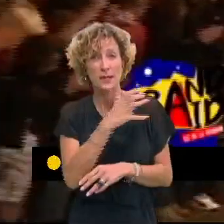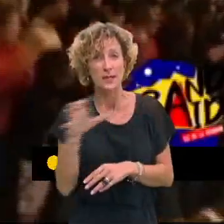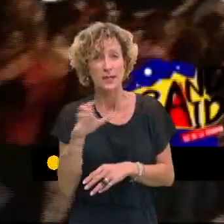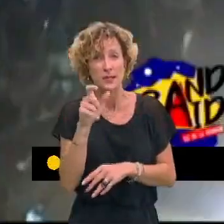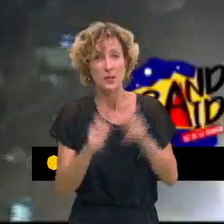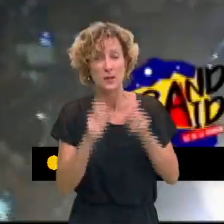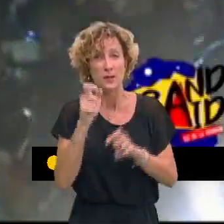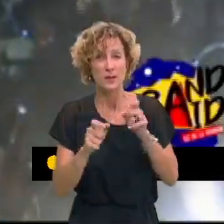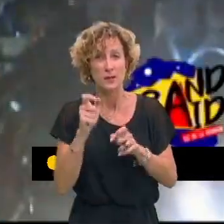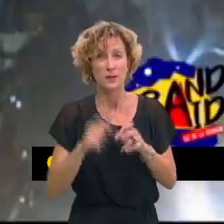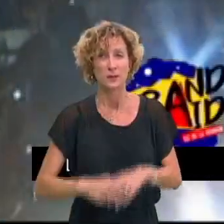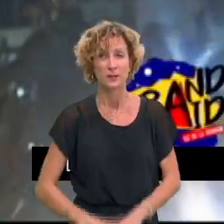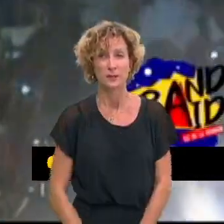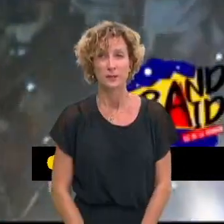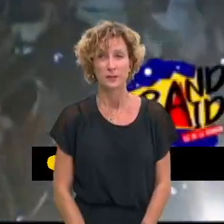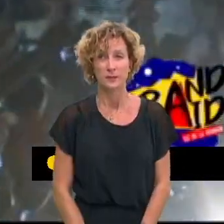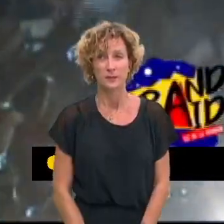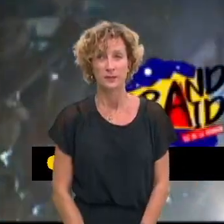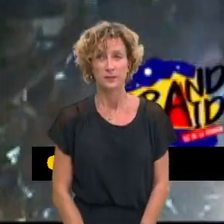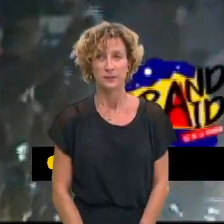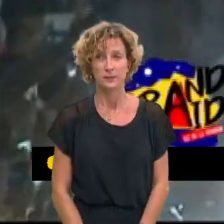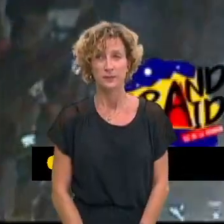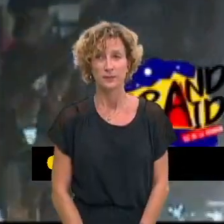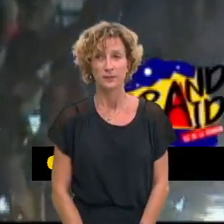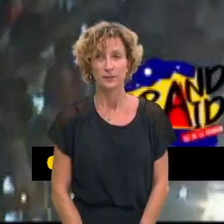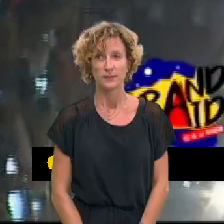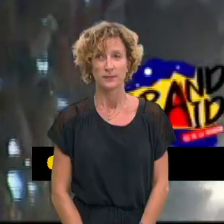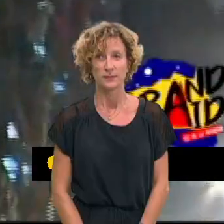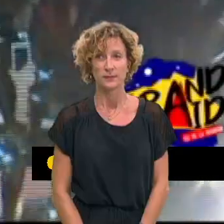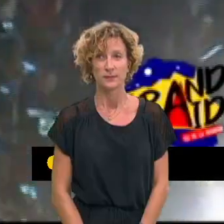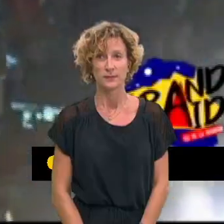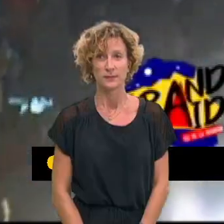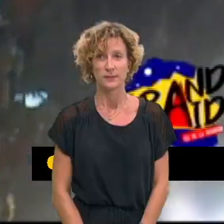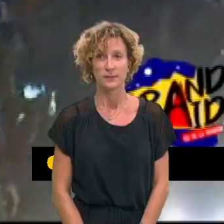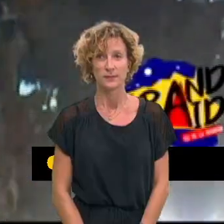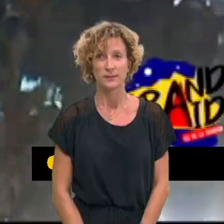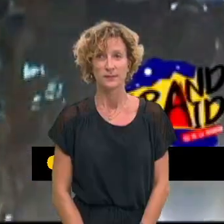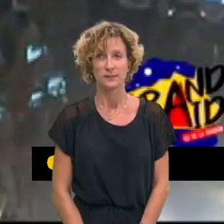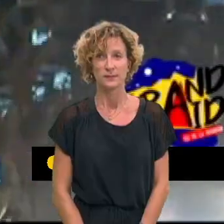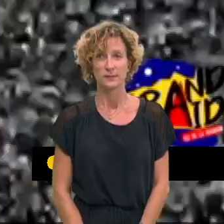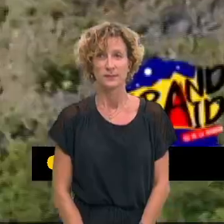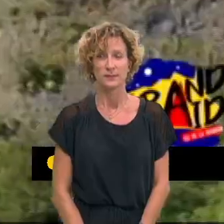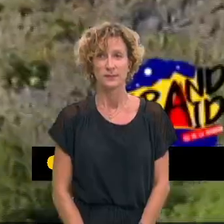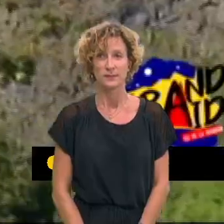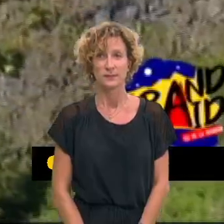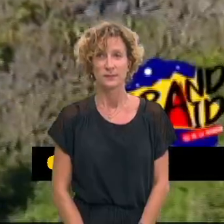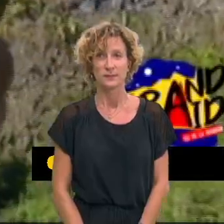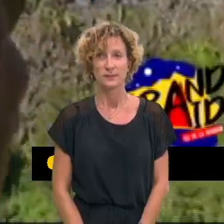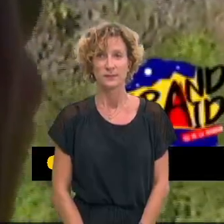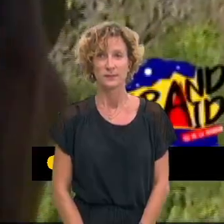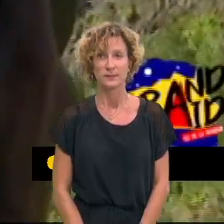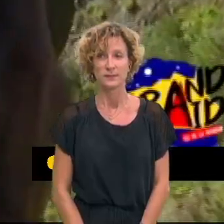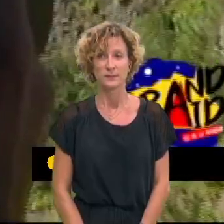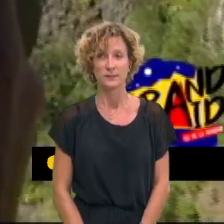quelques raiders engagés dans cette 24e Diagonale des Fous. Moi la vie